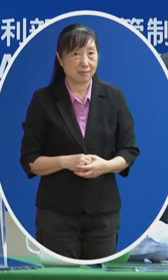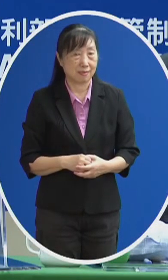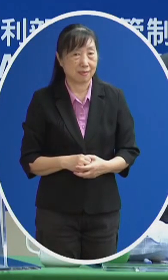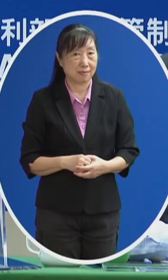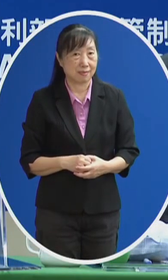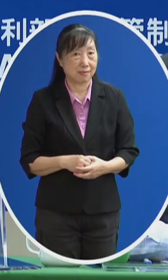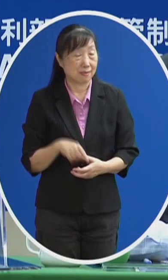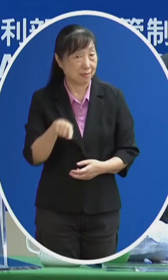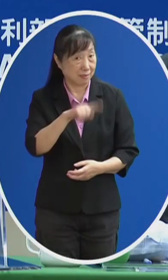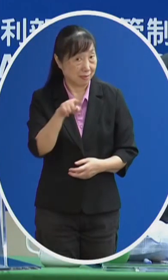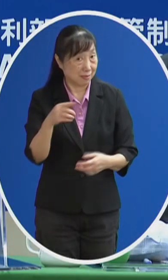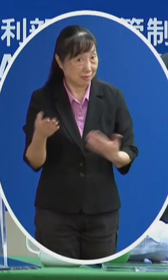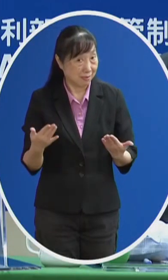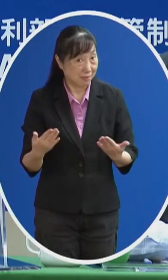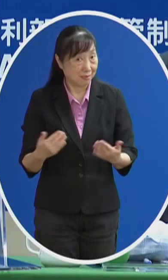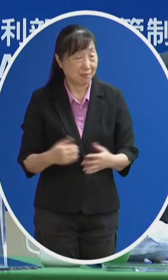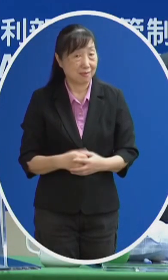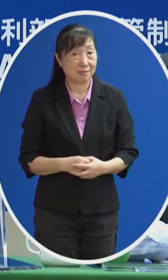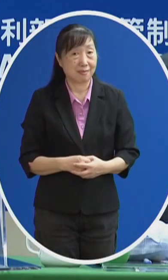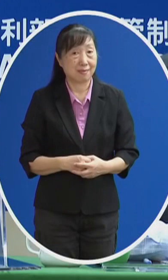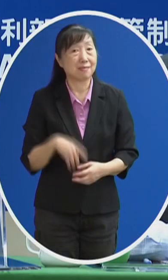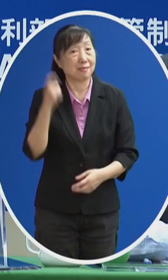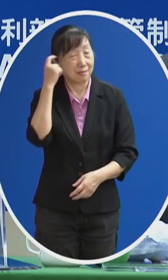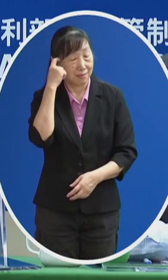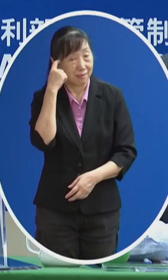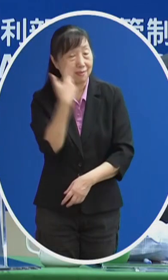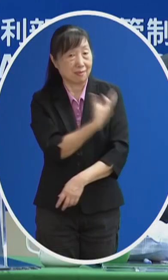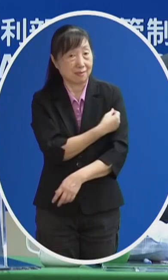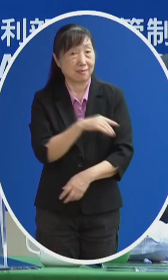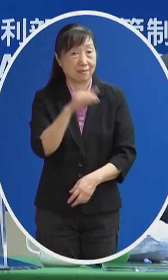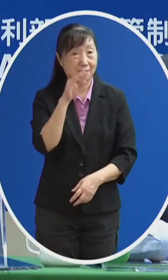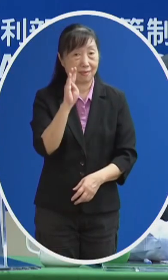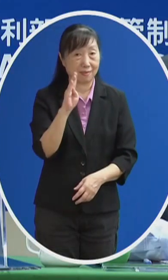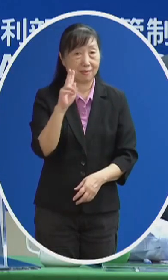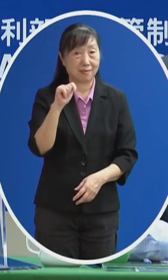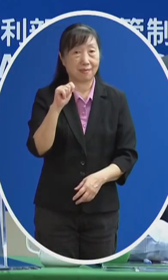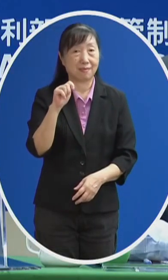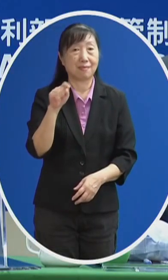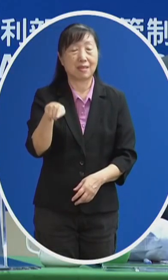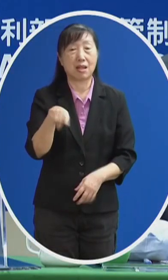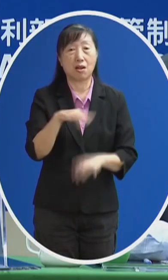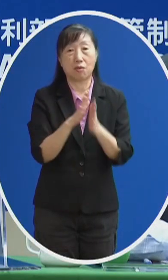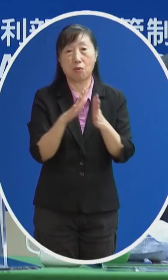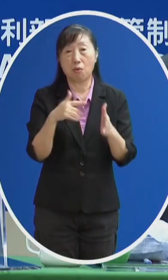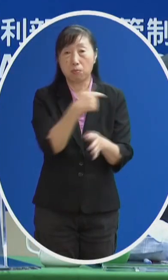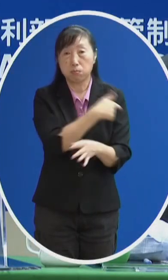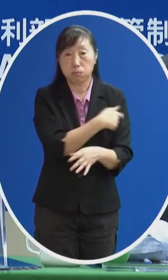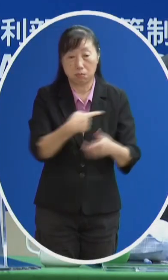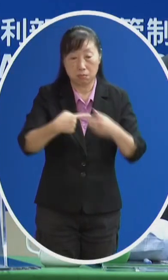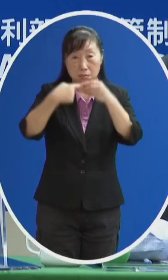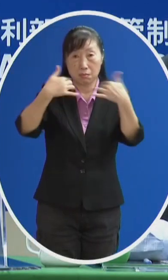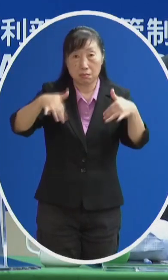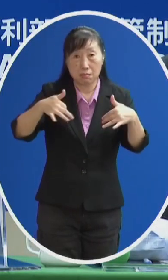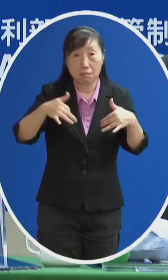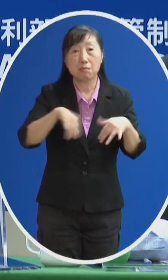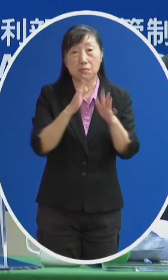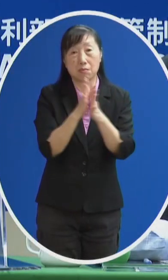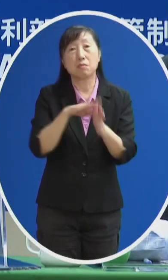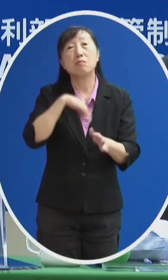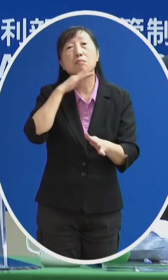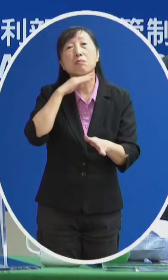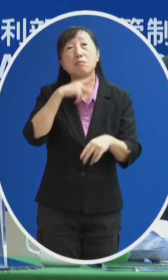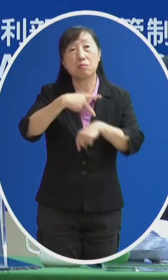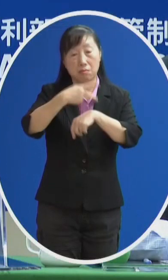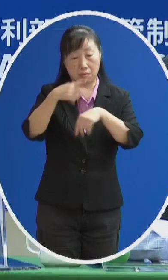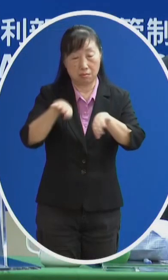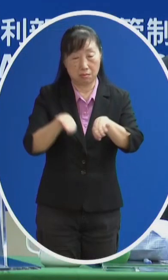这样应该可以哈，就。想要打 BNT 的人，现在但还没有打的人哈，所以都可以在等一下2点就开始做